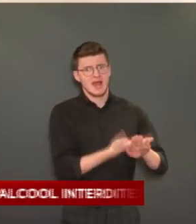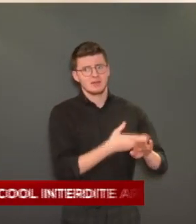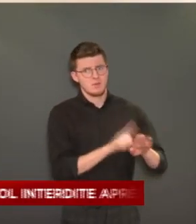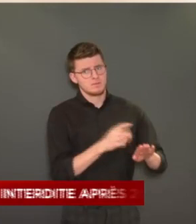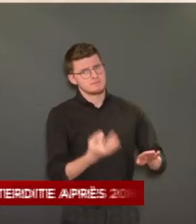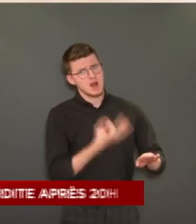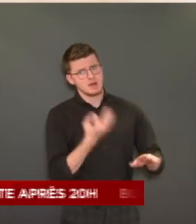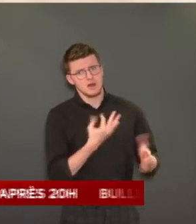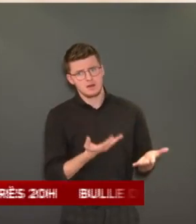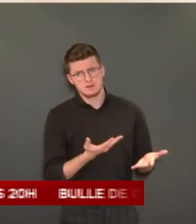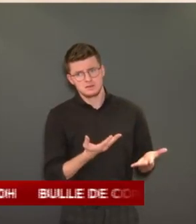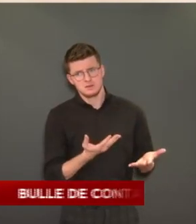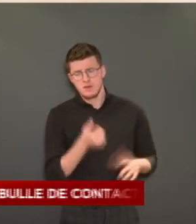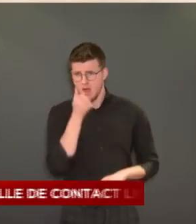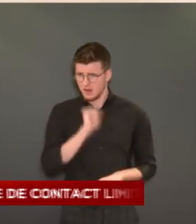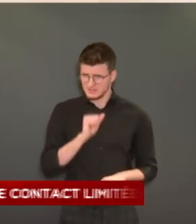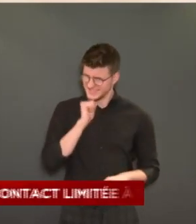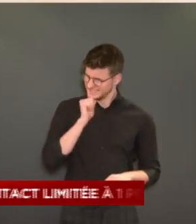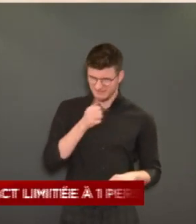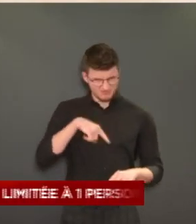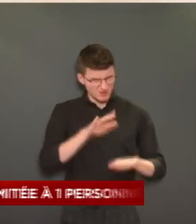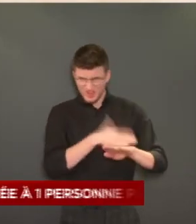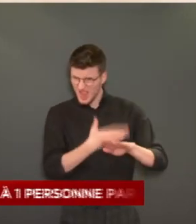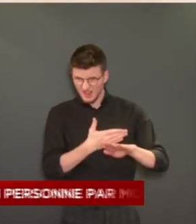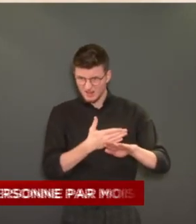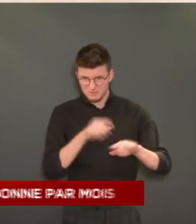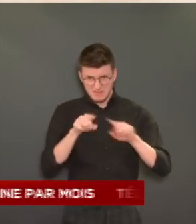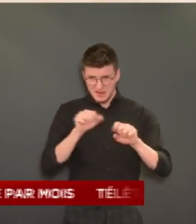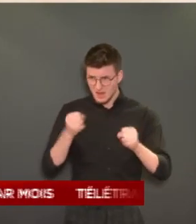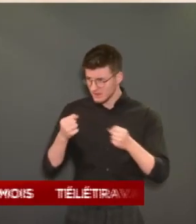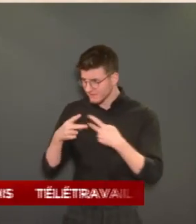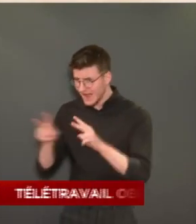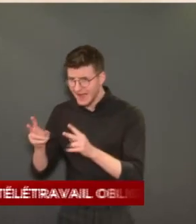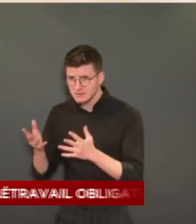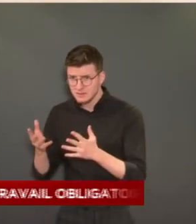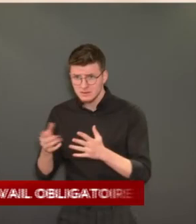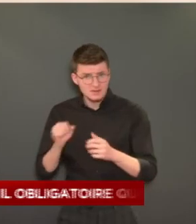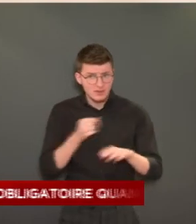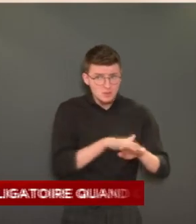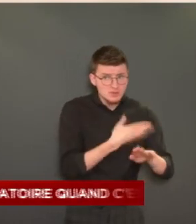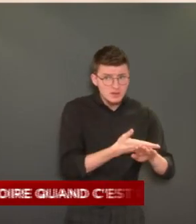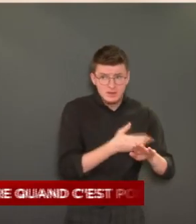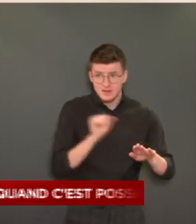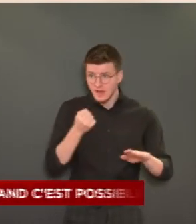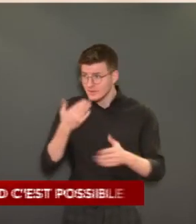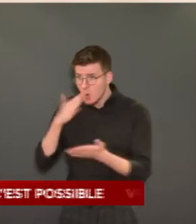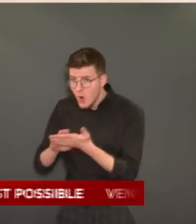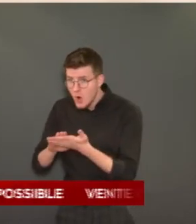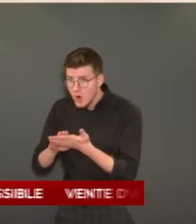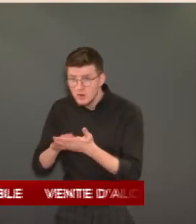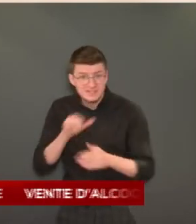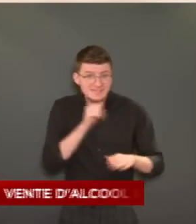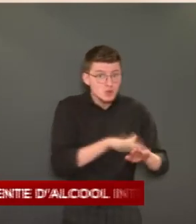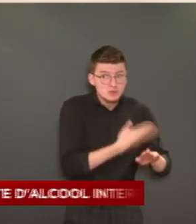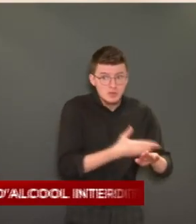nous attachons beaucoup d'importance à notre santé aussi. La santé, sans la santé, pas de liberté, sans la santé,